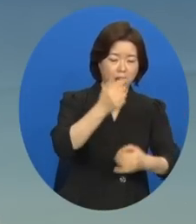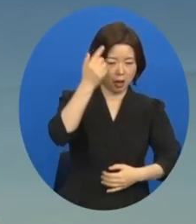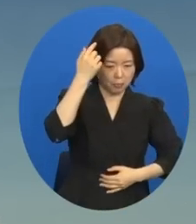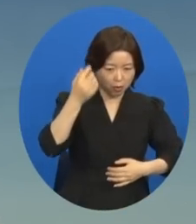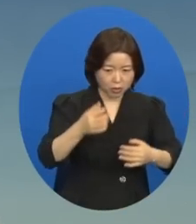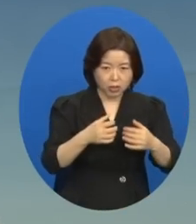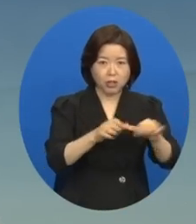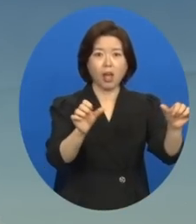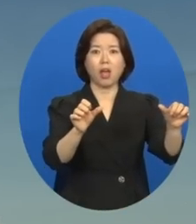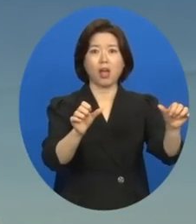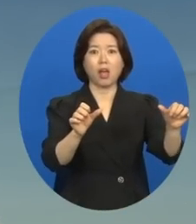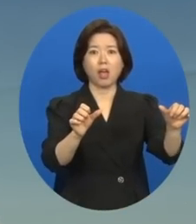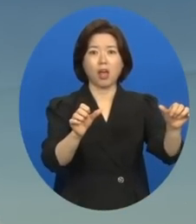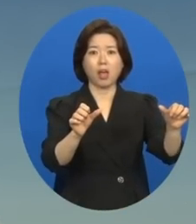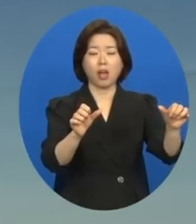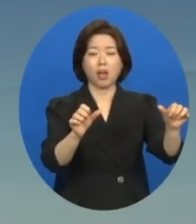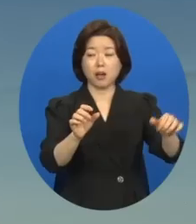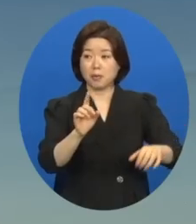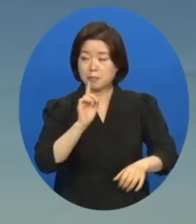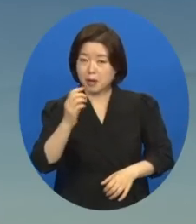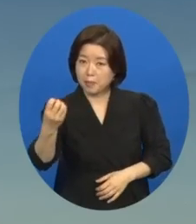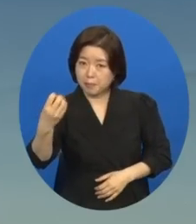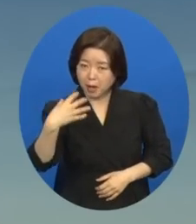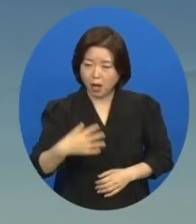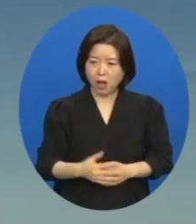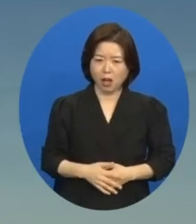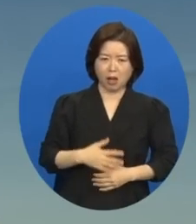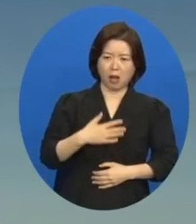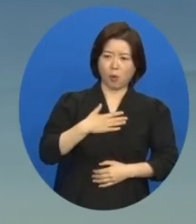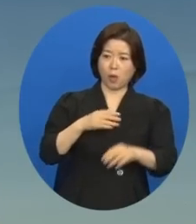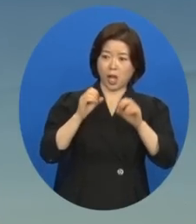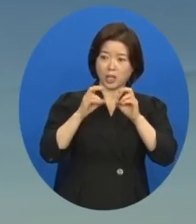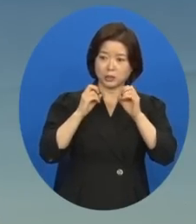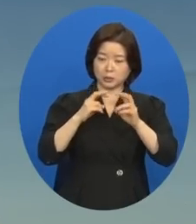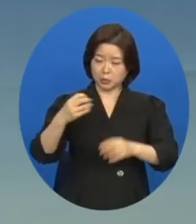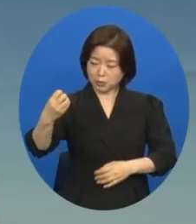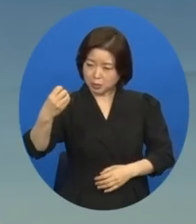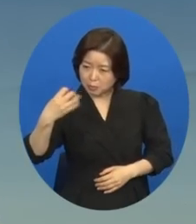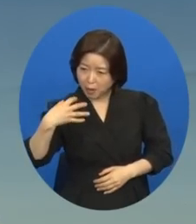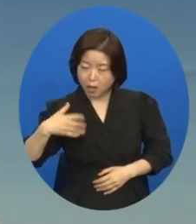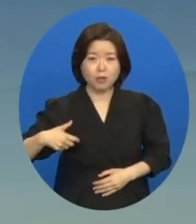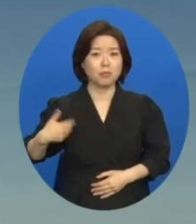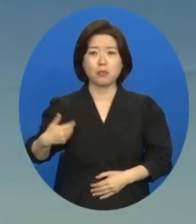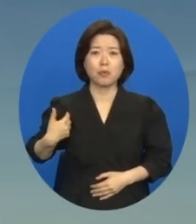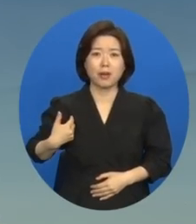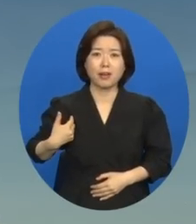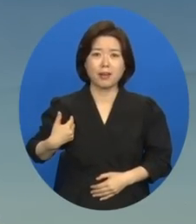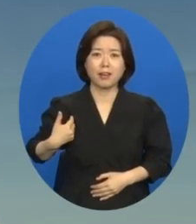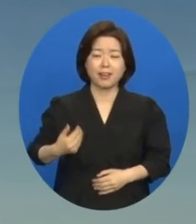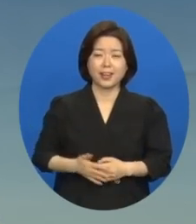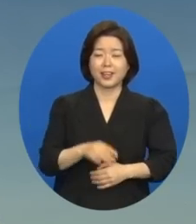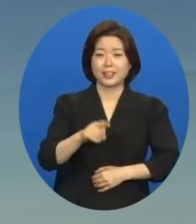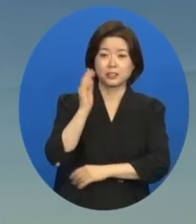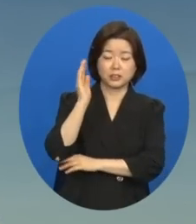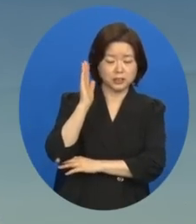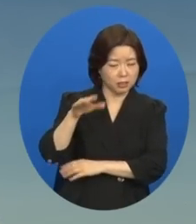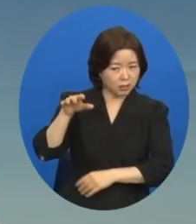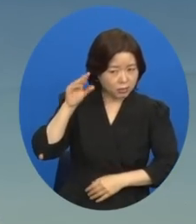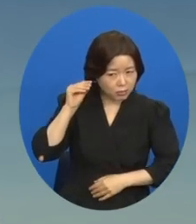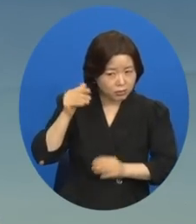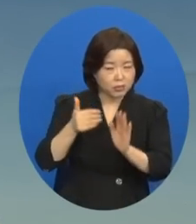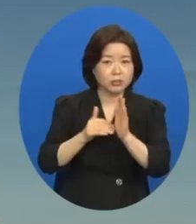깨졌다는 이야기를 들었어요. 아, 그 얘기를 왜 선교사들에게 들려주는지 모르겠는데 그 이야기를 듣고